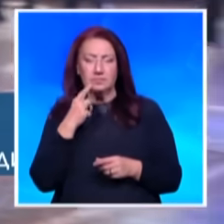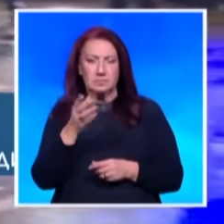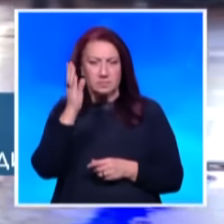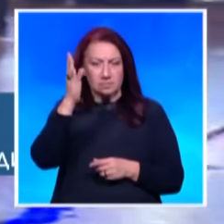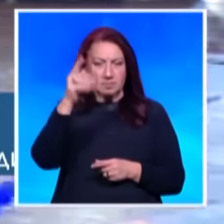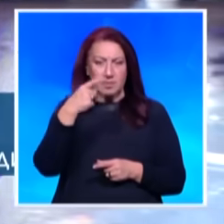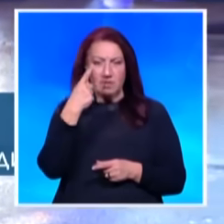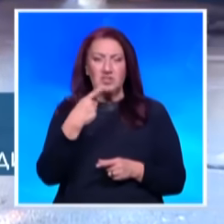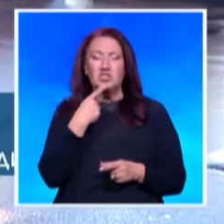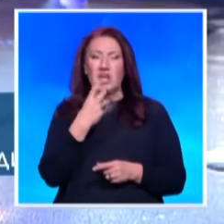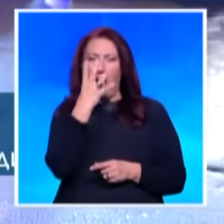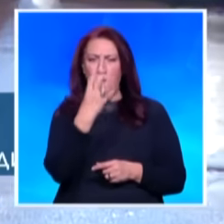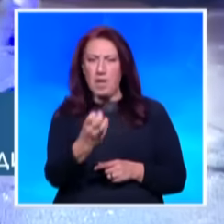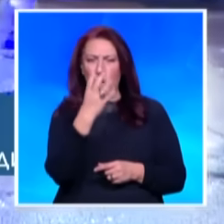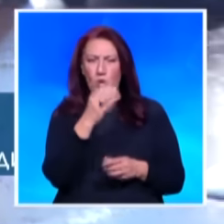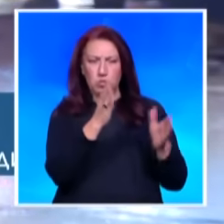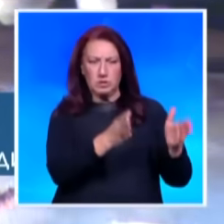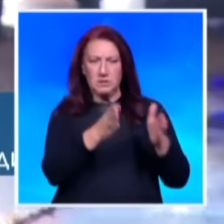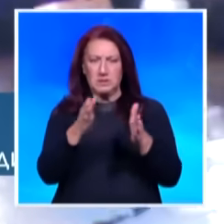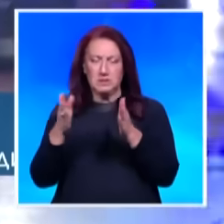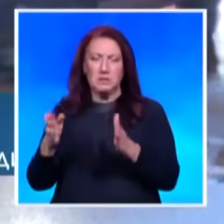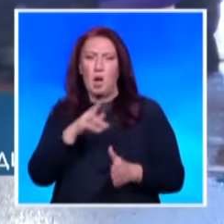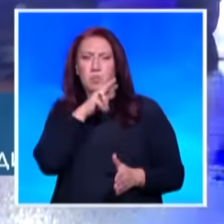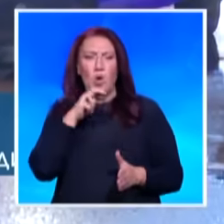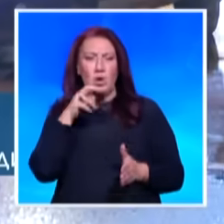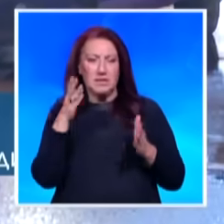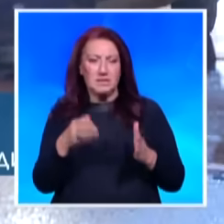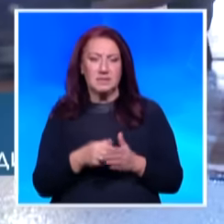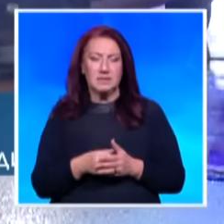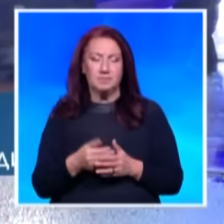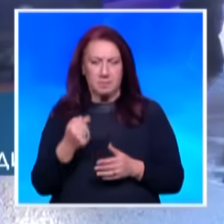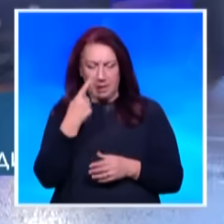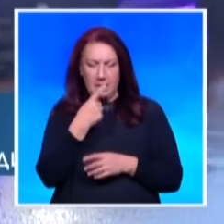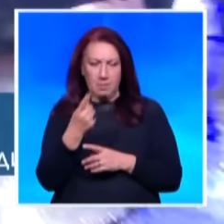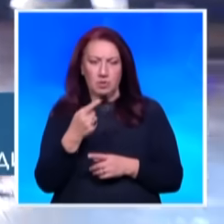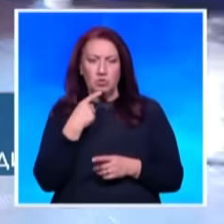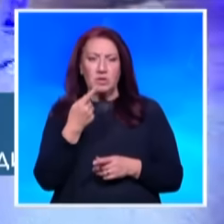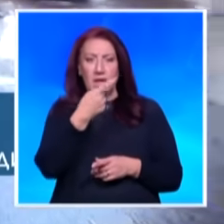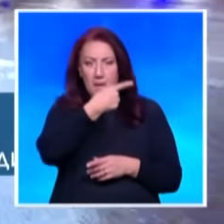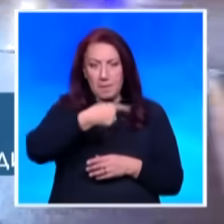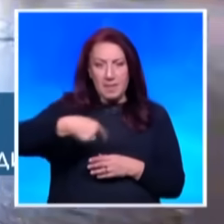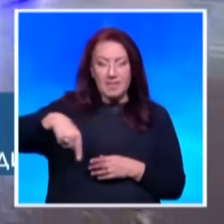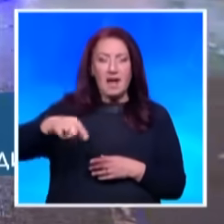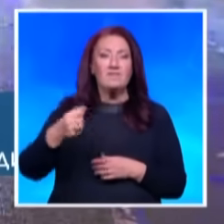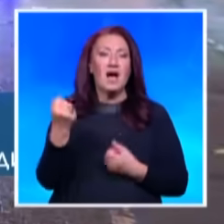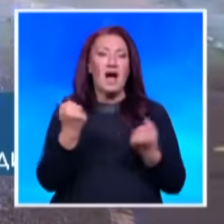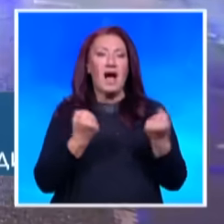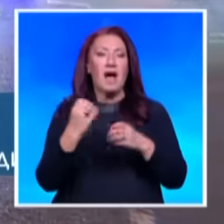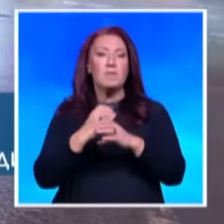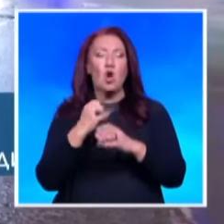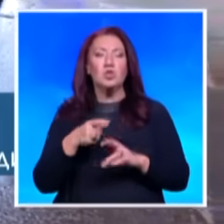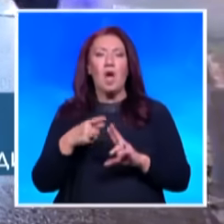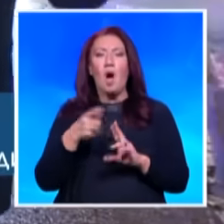строени бусовете на полицията, както и жандармерията. Буквално преди минути, ето и в момента минава една пожарна, а буквално преди